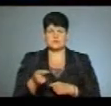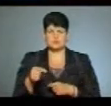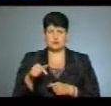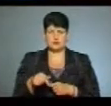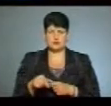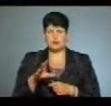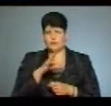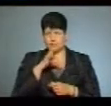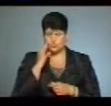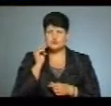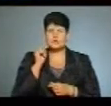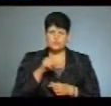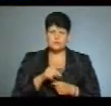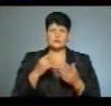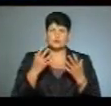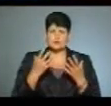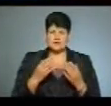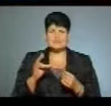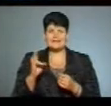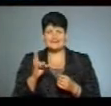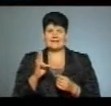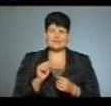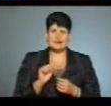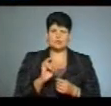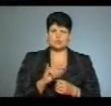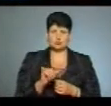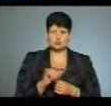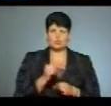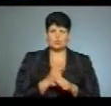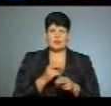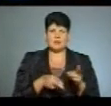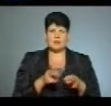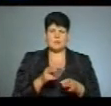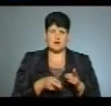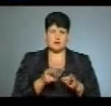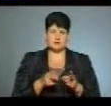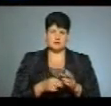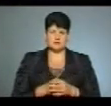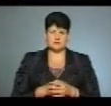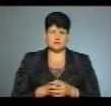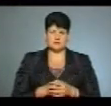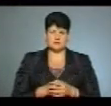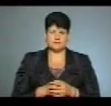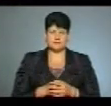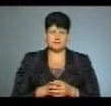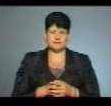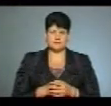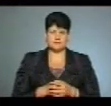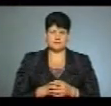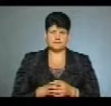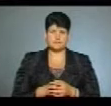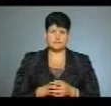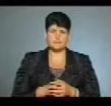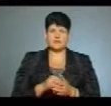Зразу вночі того ж дня, з неділі на суботу, робили операцію. З суботи на неділю робили операцію. Далі треба, поки